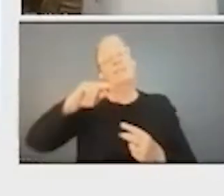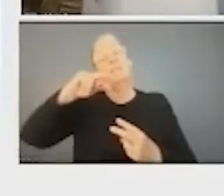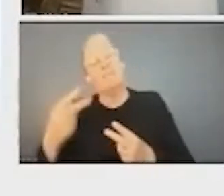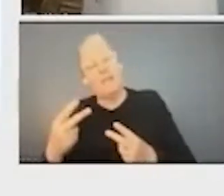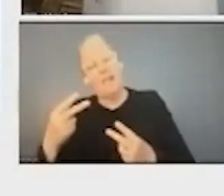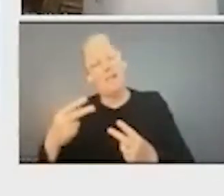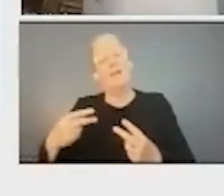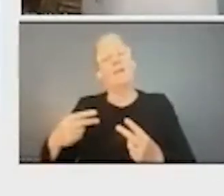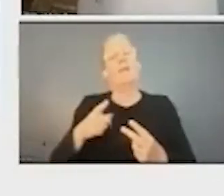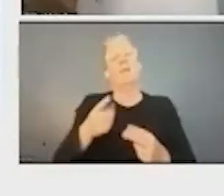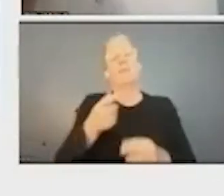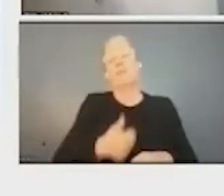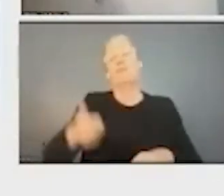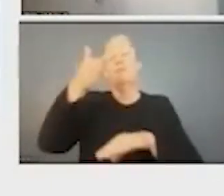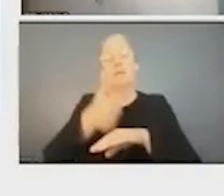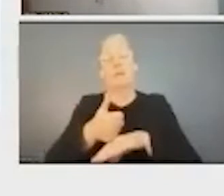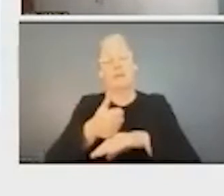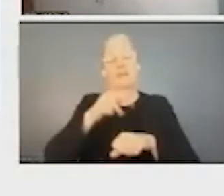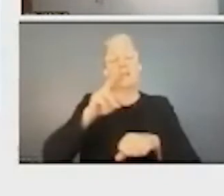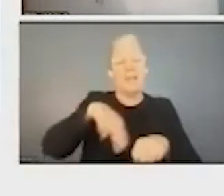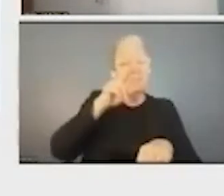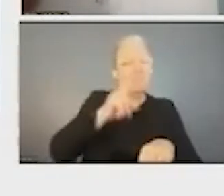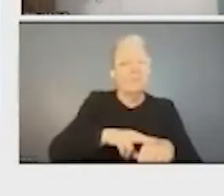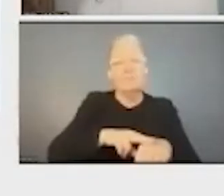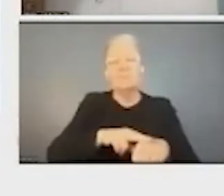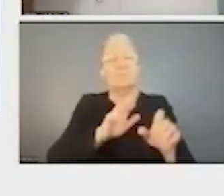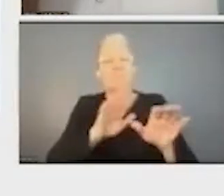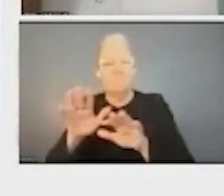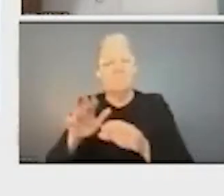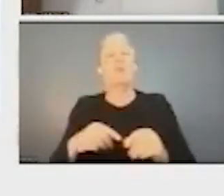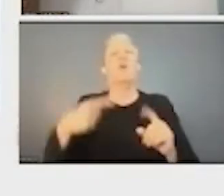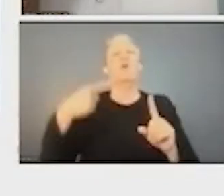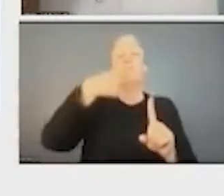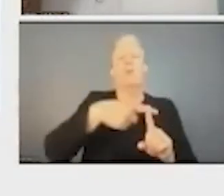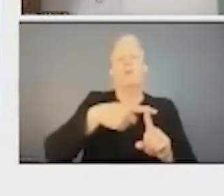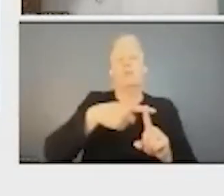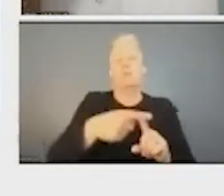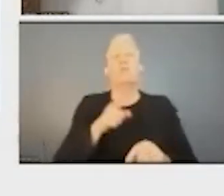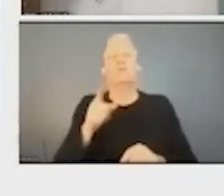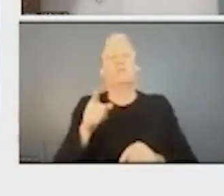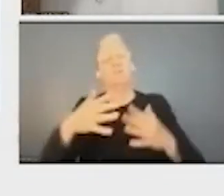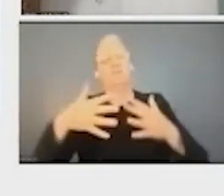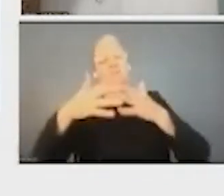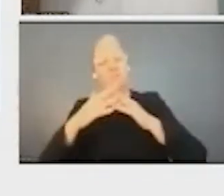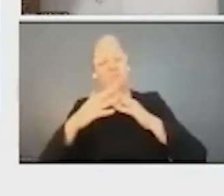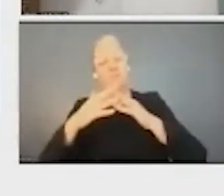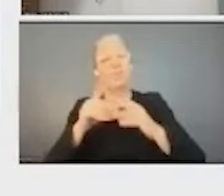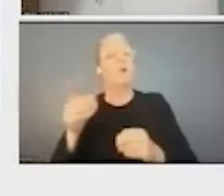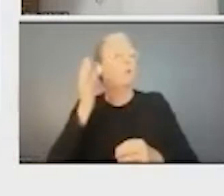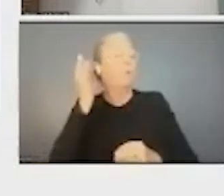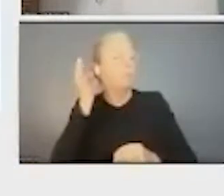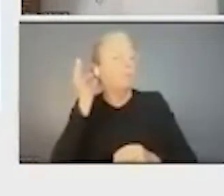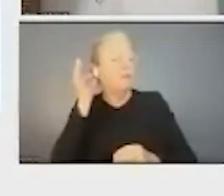وأيضا كانت نائبة لفترتين متتاليتين ومديرة معهد الوطني للقاصرين بالإضافة إلى ذلك فهي